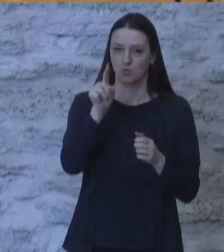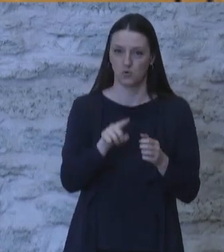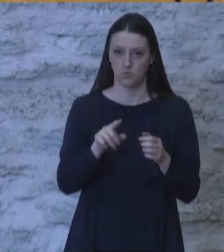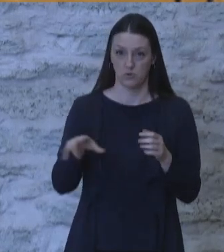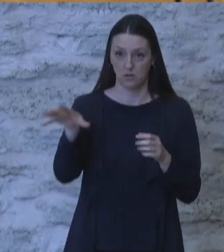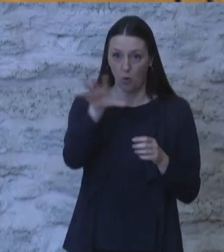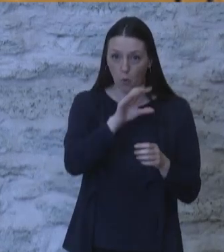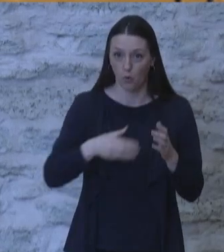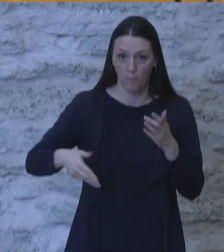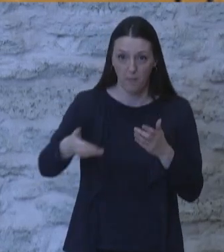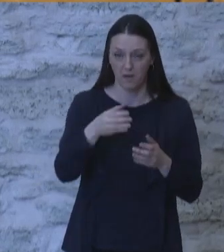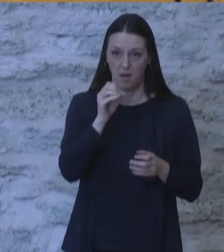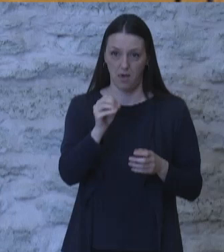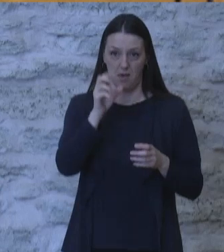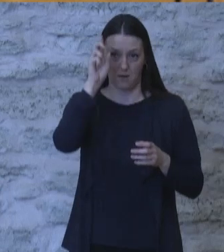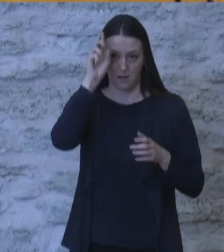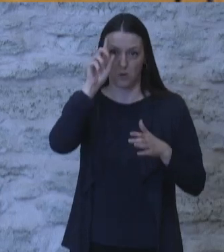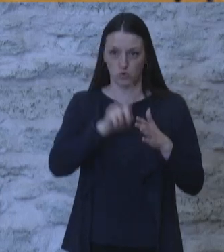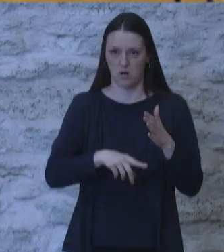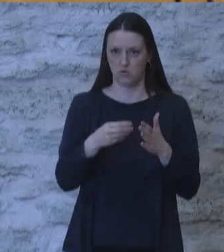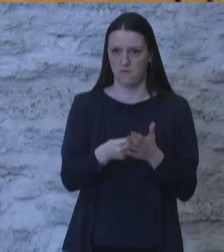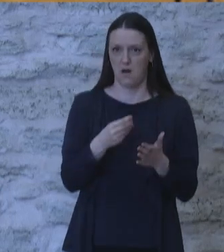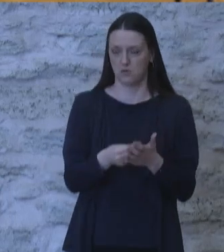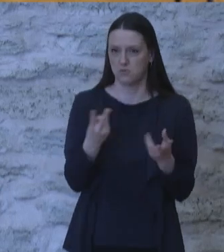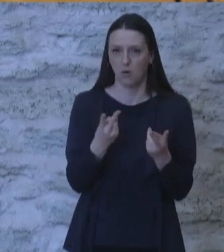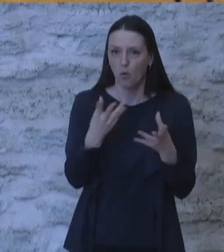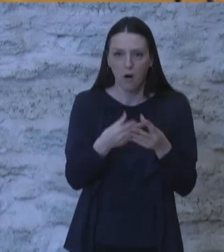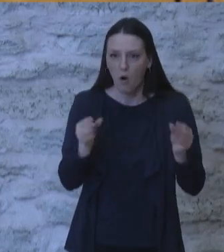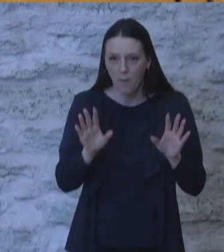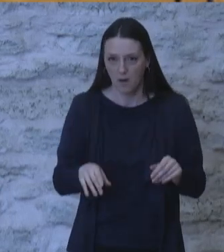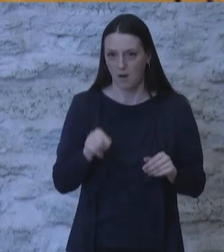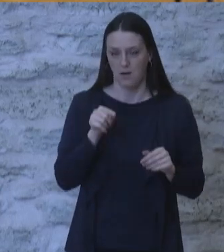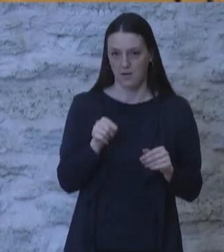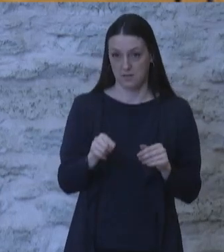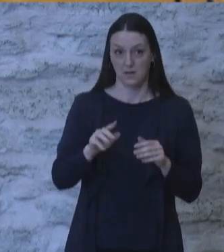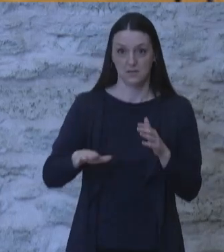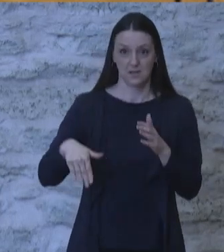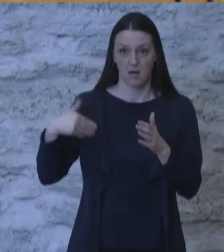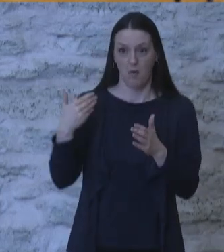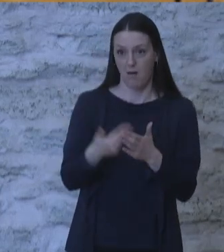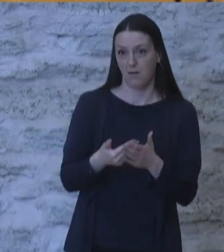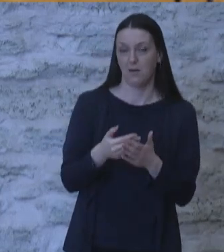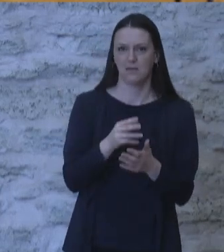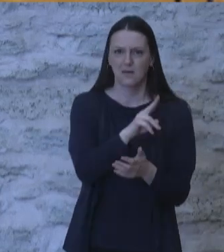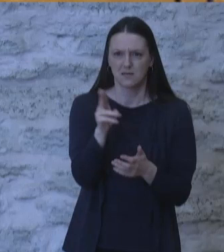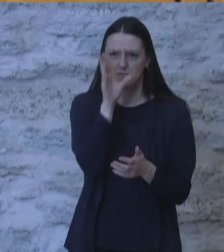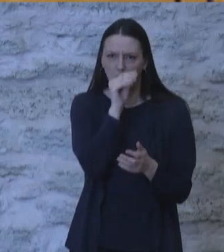seni toimiva e-riigi usaldusväärsuse sellepärast, et see on väga piiritletud, see ei olnud, kes millistele